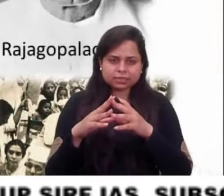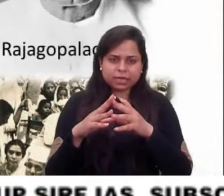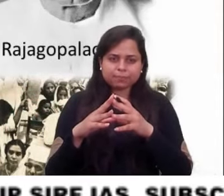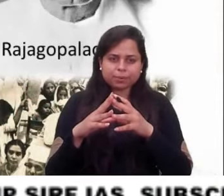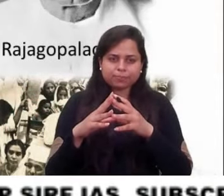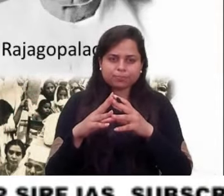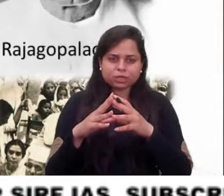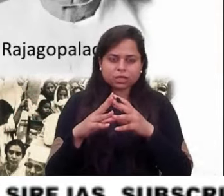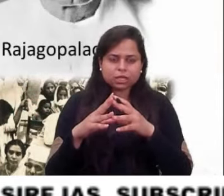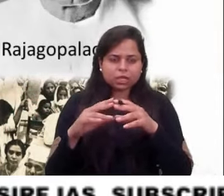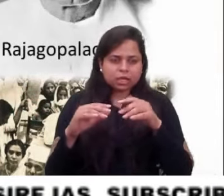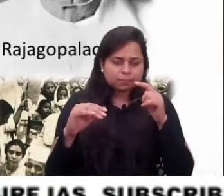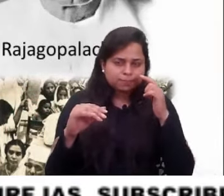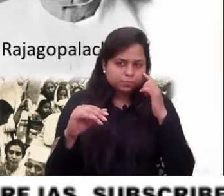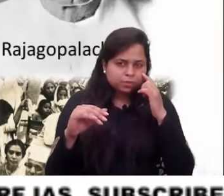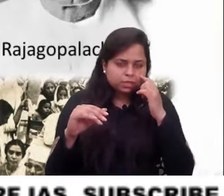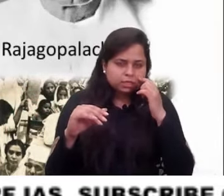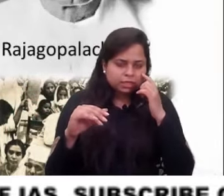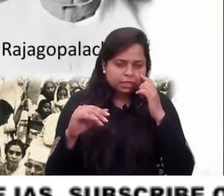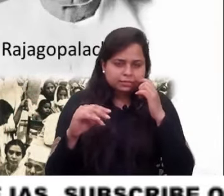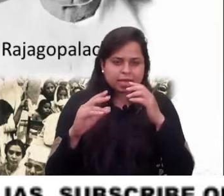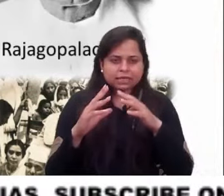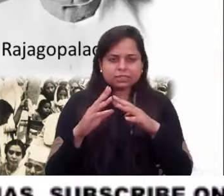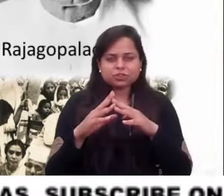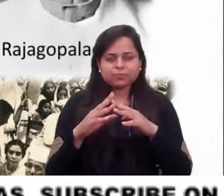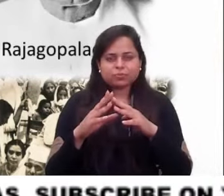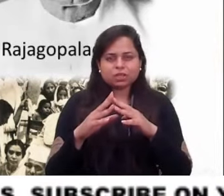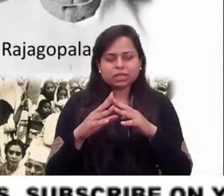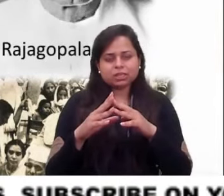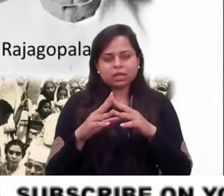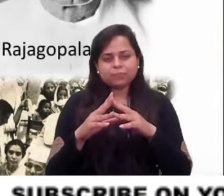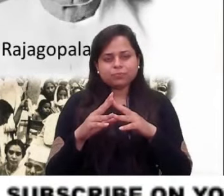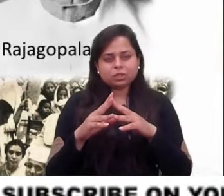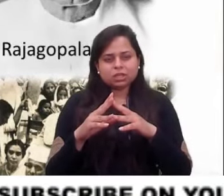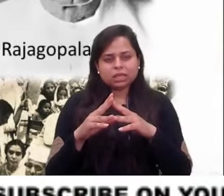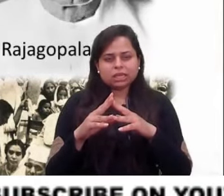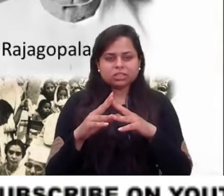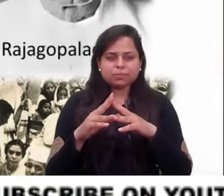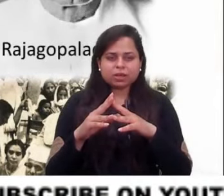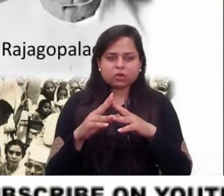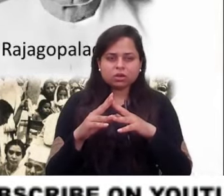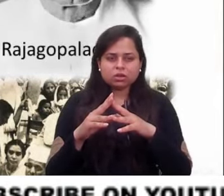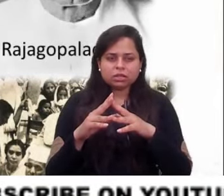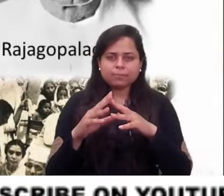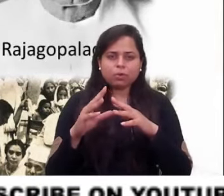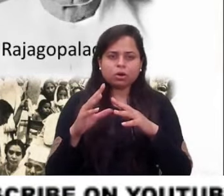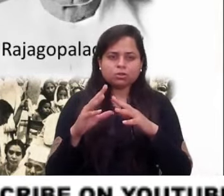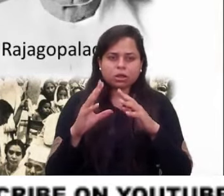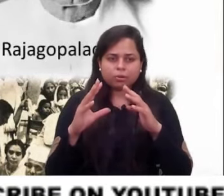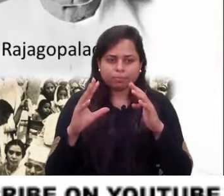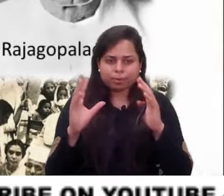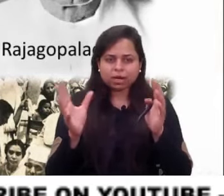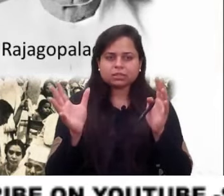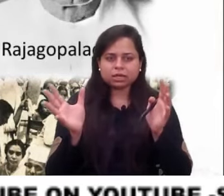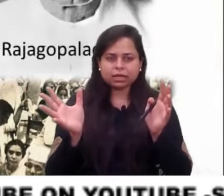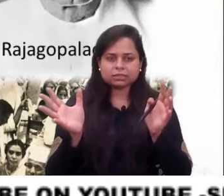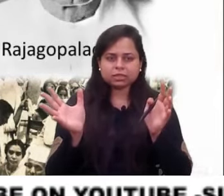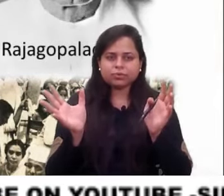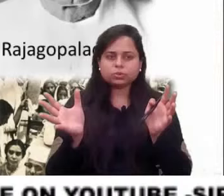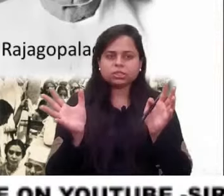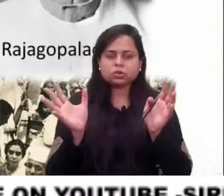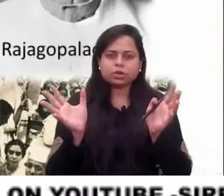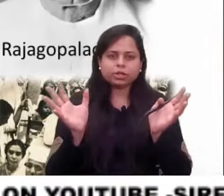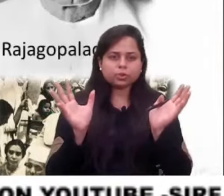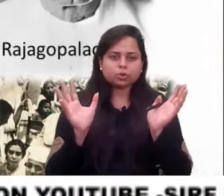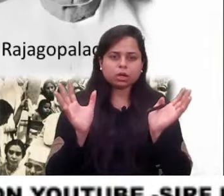इन राइट्स के टाइम पर लेकिन चैलेंज यह बहुत बड़ा